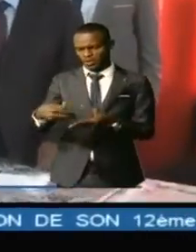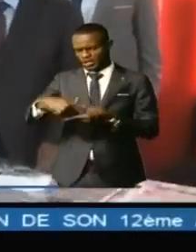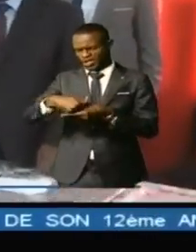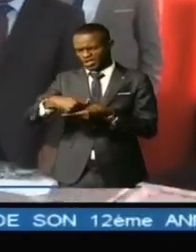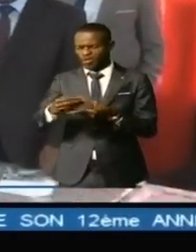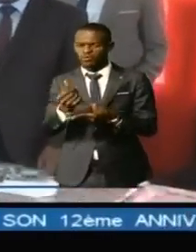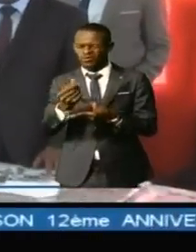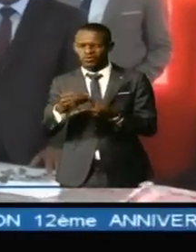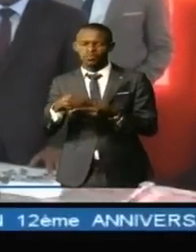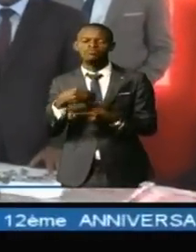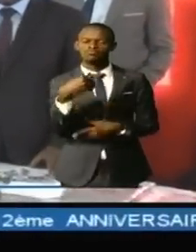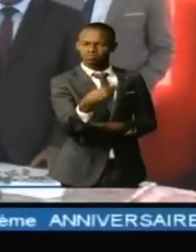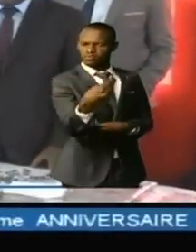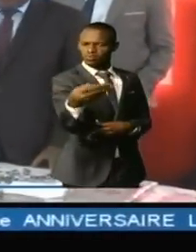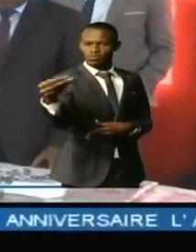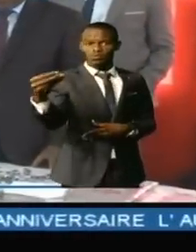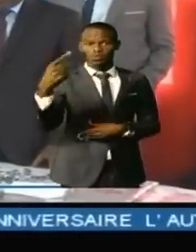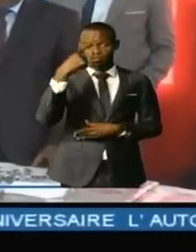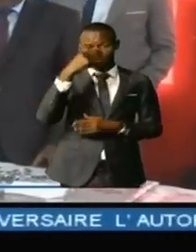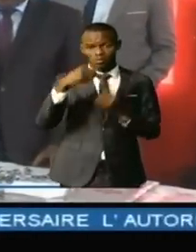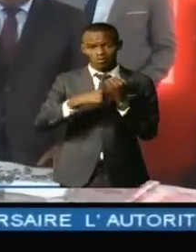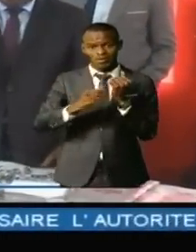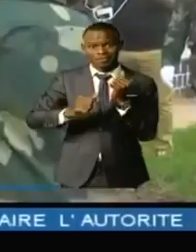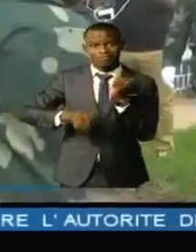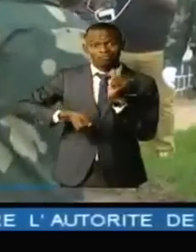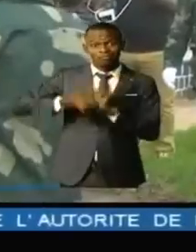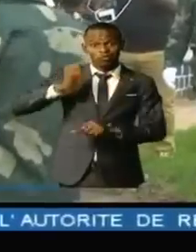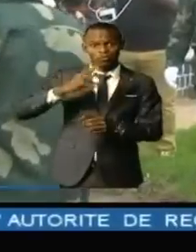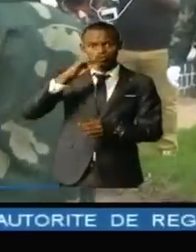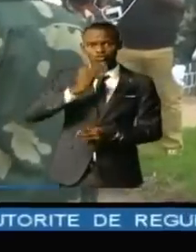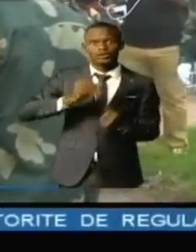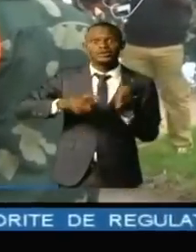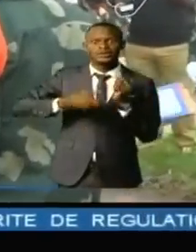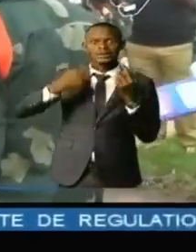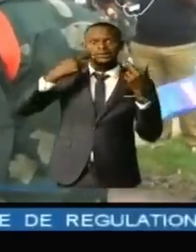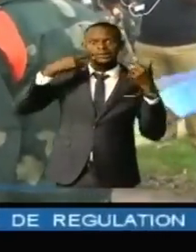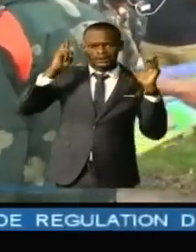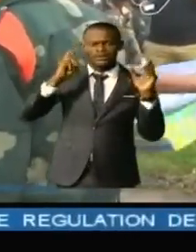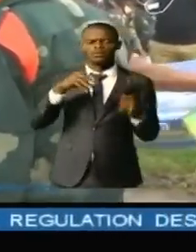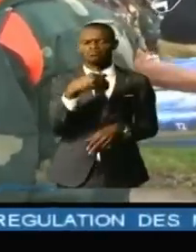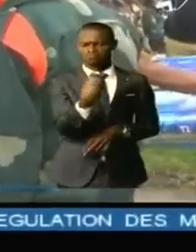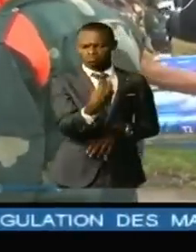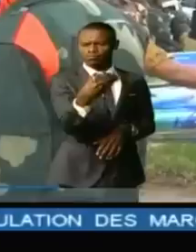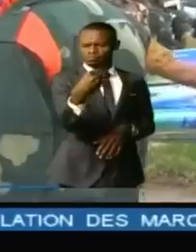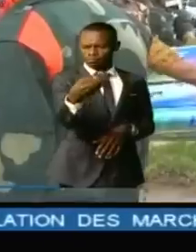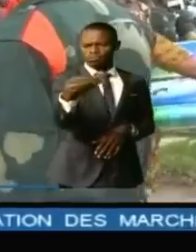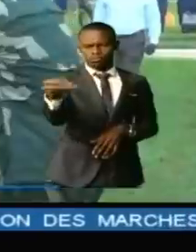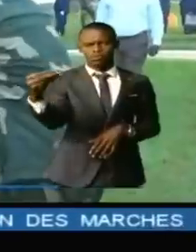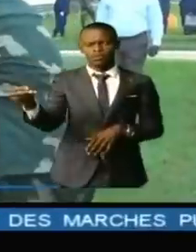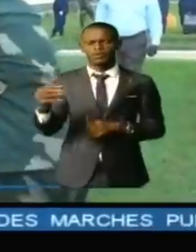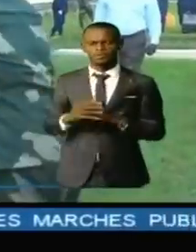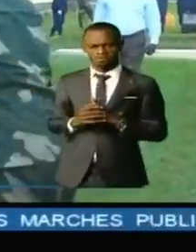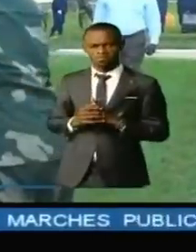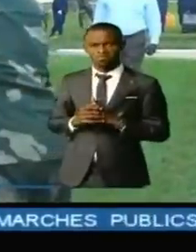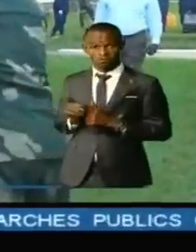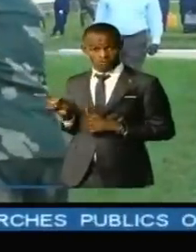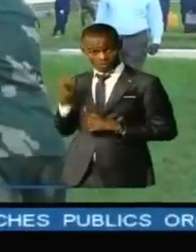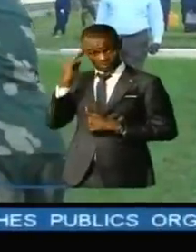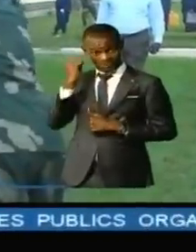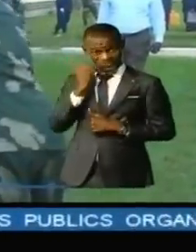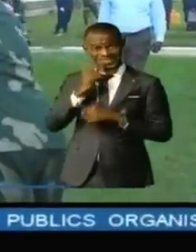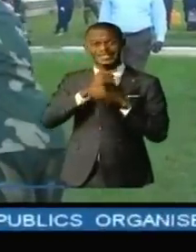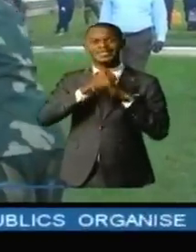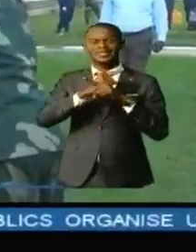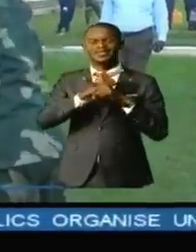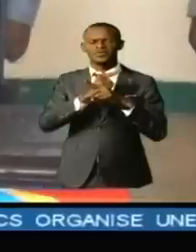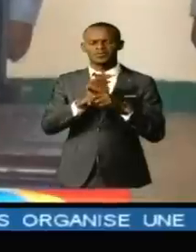qui s'est démarqué tout en remettant des cadeaux à tous les récipiendaires de la dite promotion. Gilbert Kabanda a rendu un